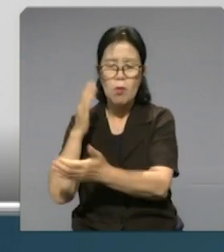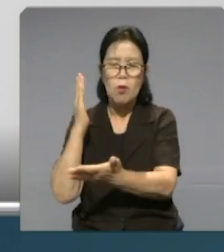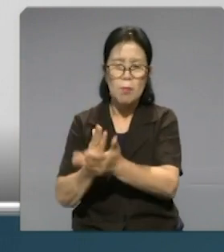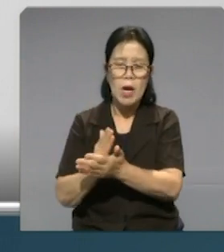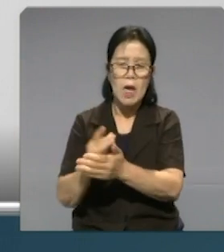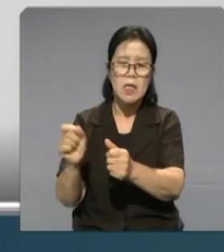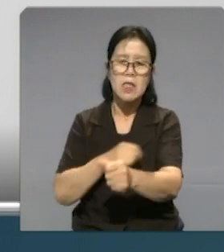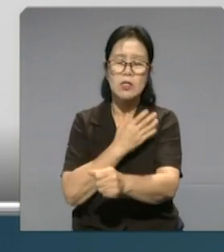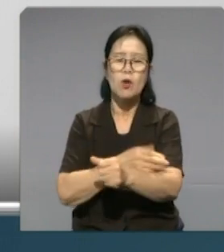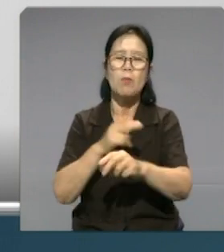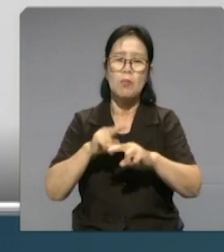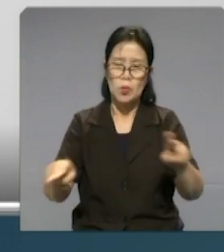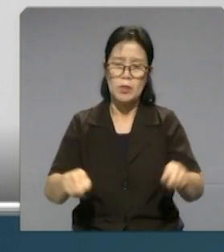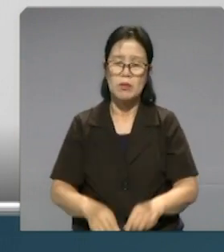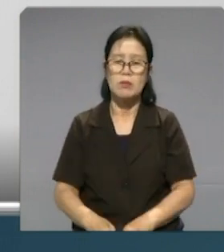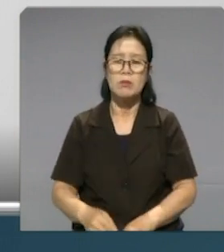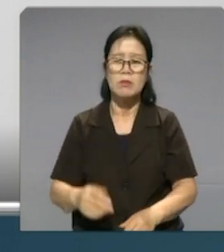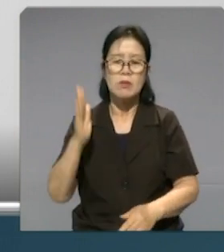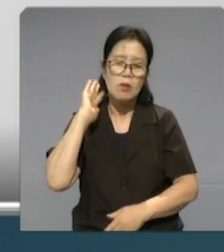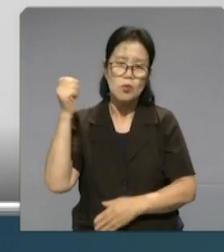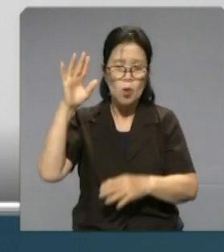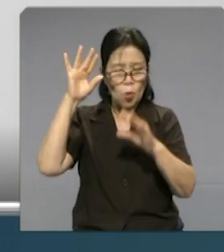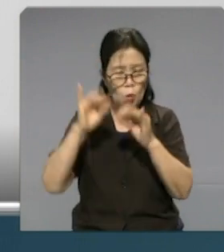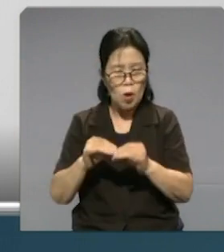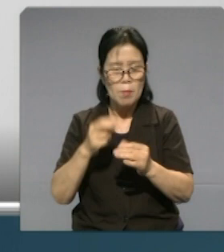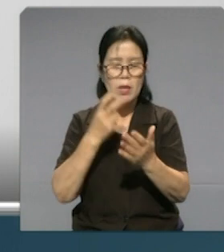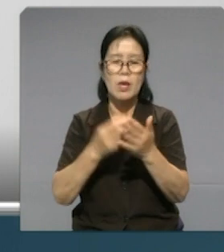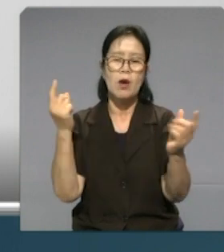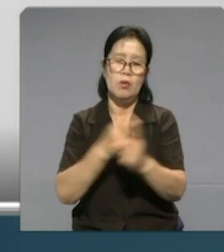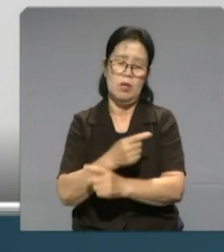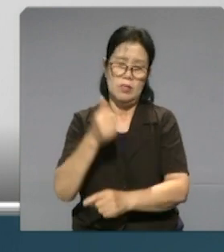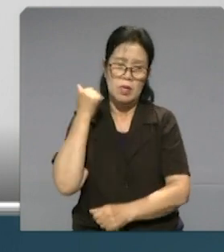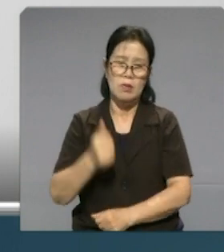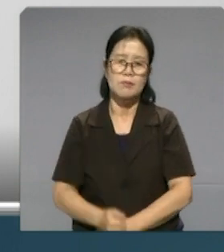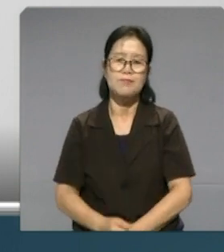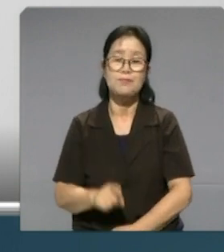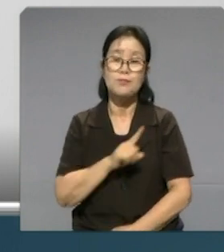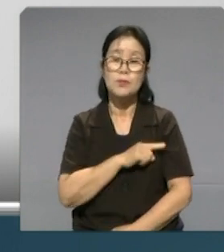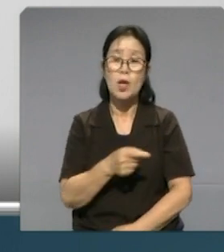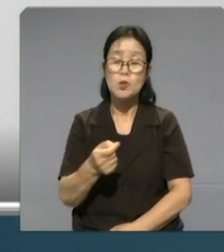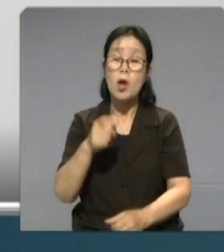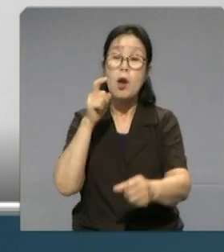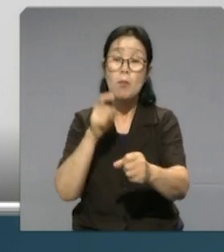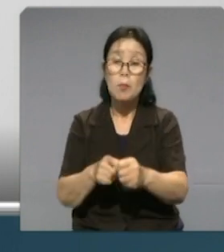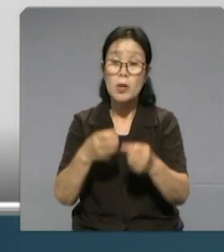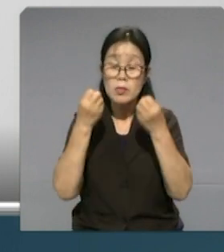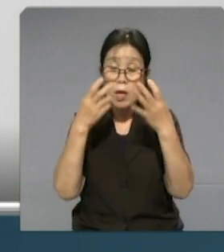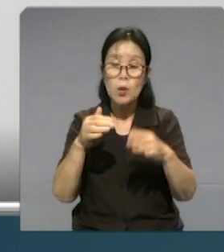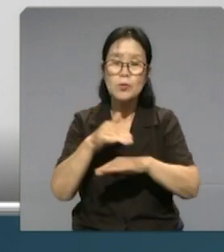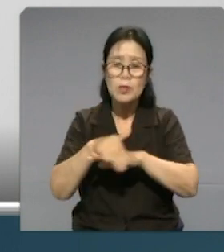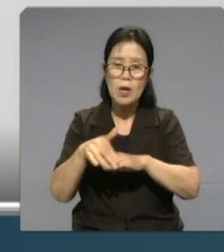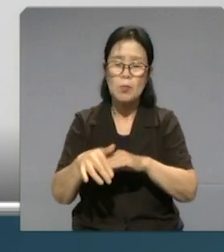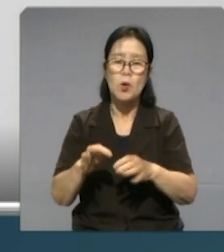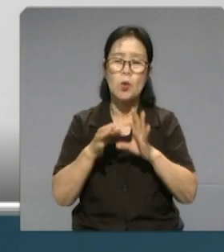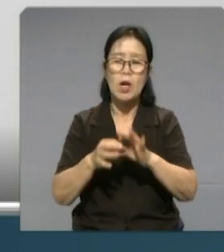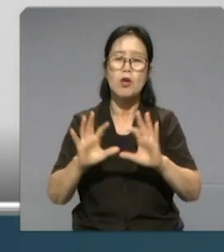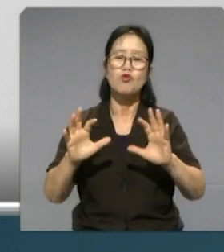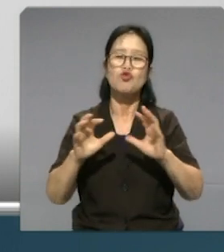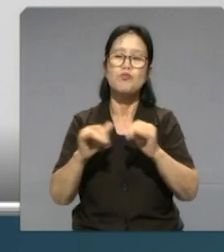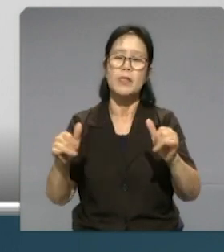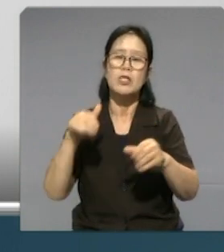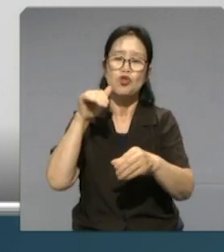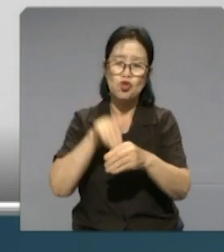공감할 최소 개헌을 하자. 개헌보다 최소의 방점 찍는 새로운 전략은 관련